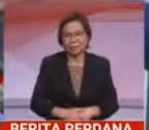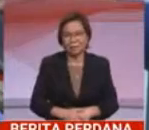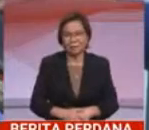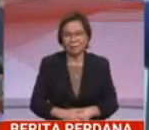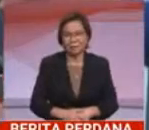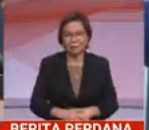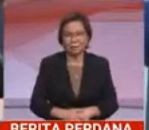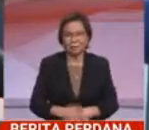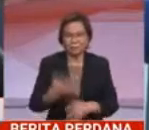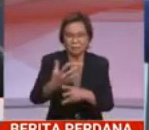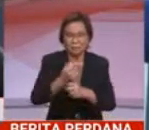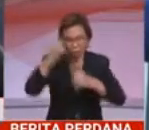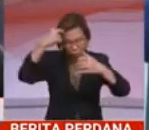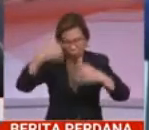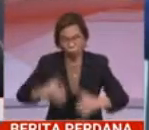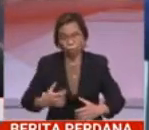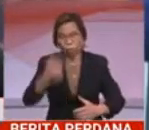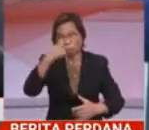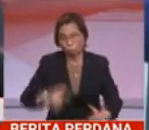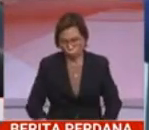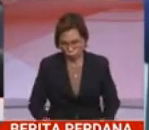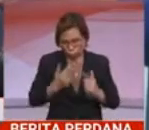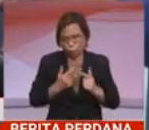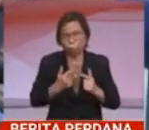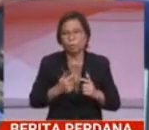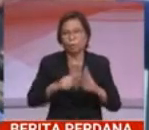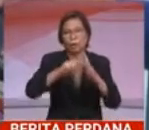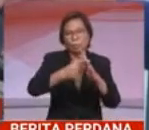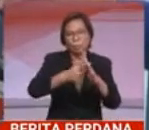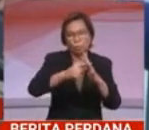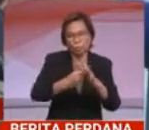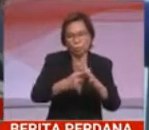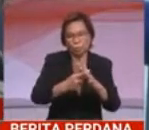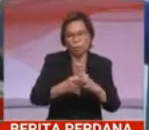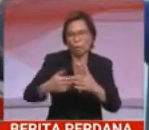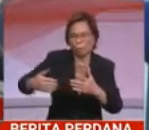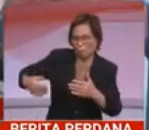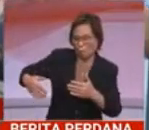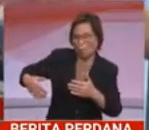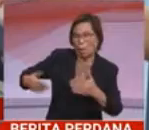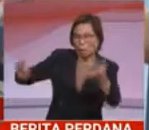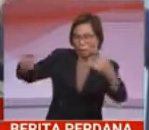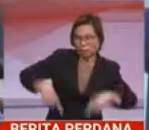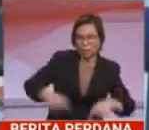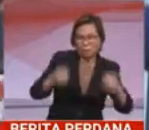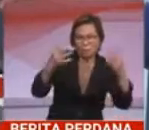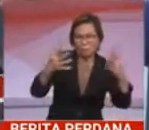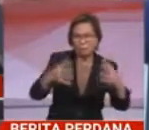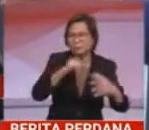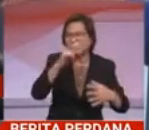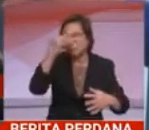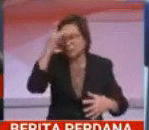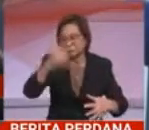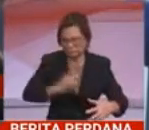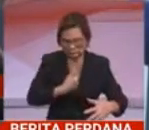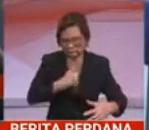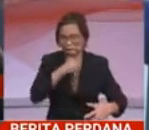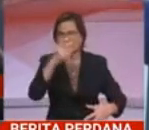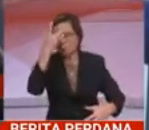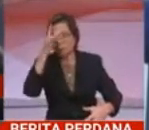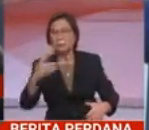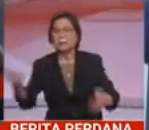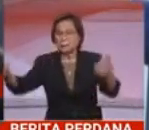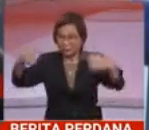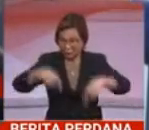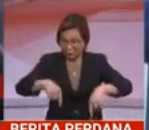yakin confident untuk kita hidup lagi sebab mula-mula sebelum datang sini memang banyak benda tak pandai buat sendiri.